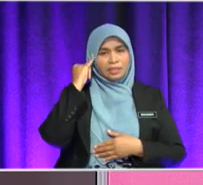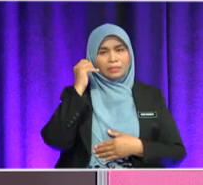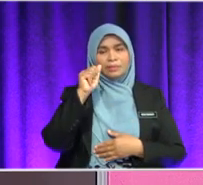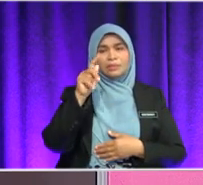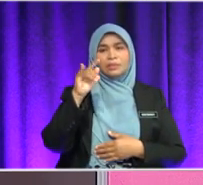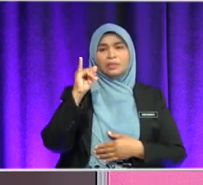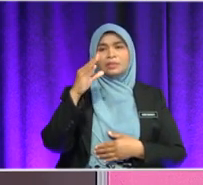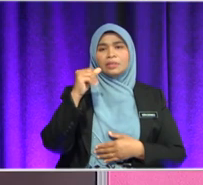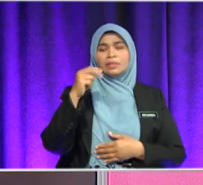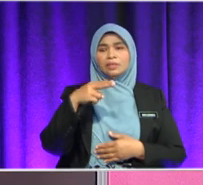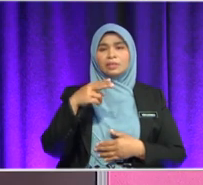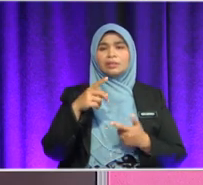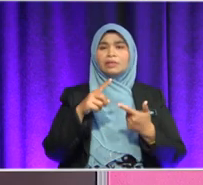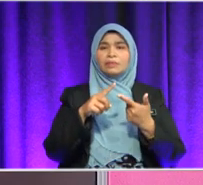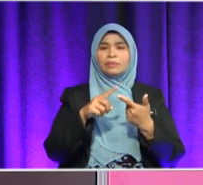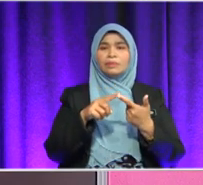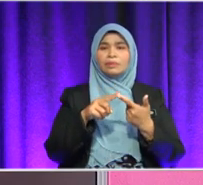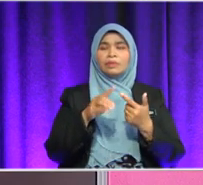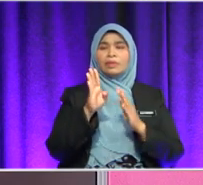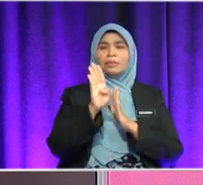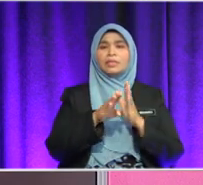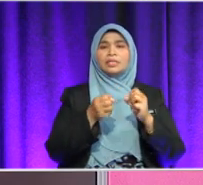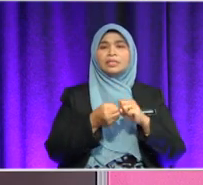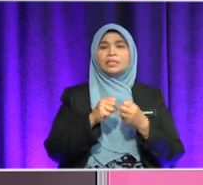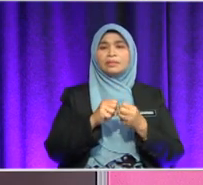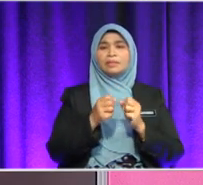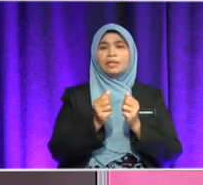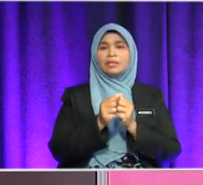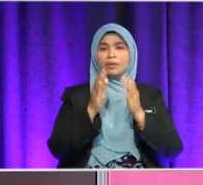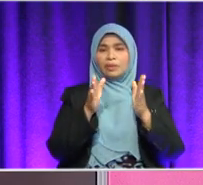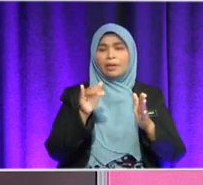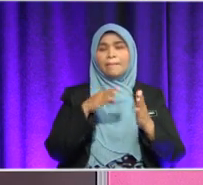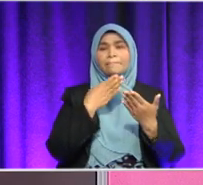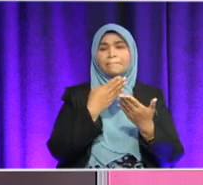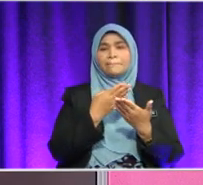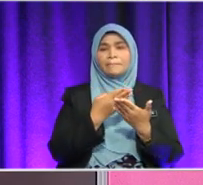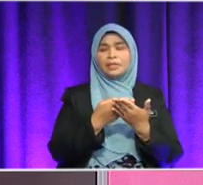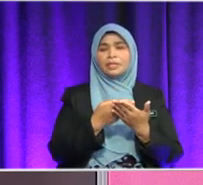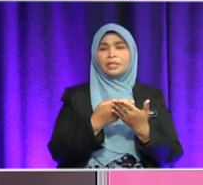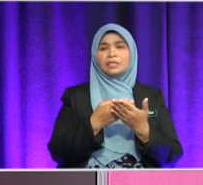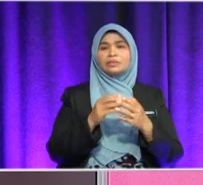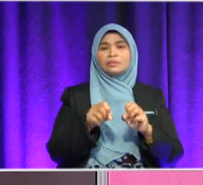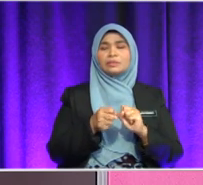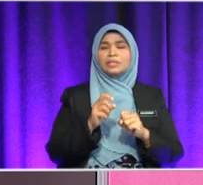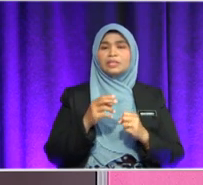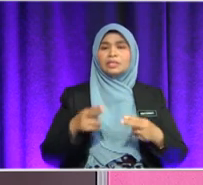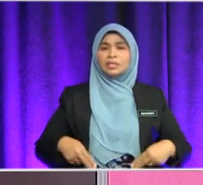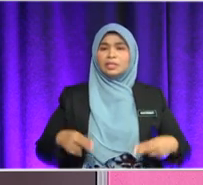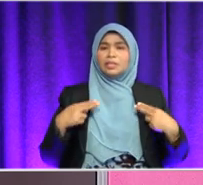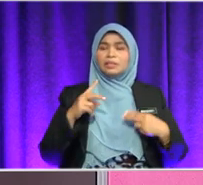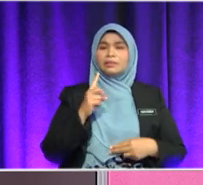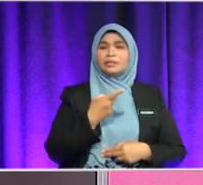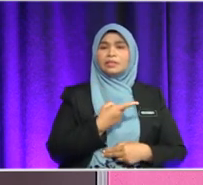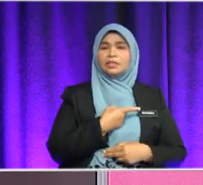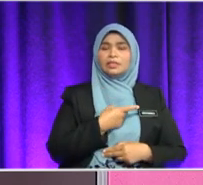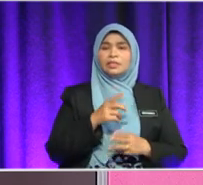kita bersahabat bersahabat dengan orang-orang yang baik dengan orang-orang yang sholeh agar hidup kita ini agar akidah